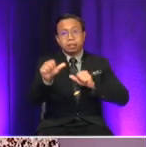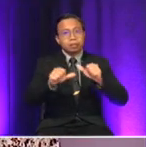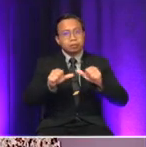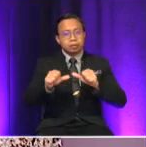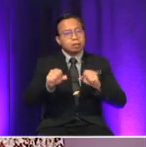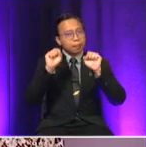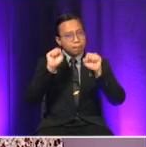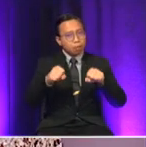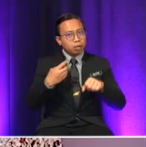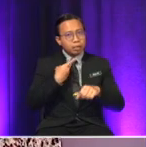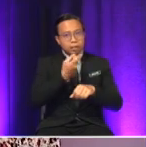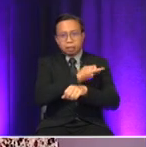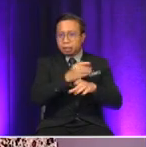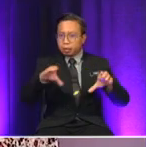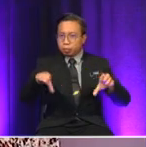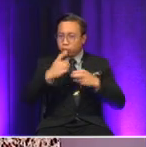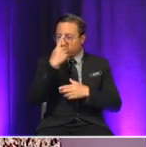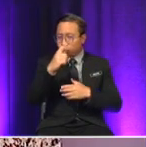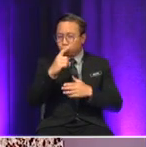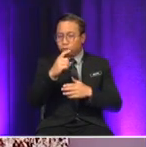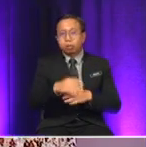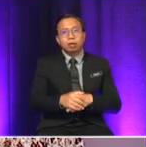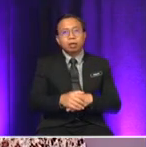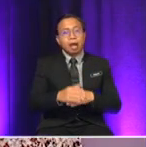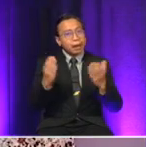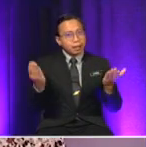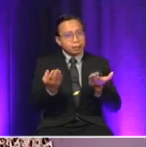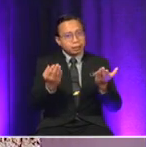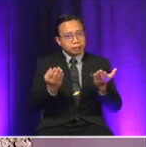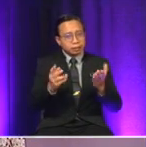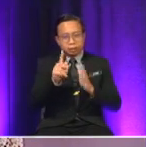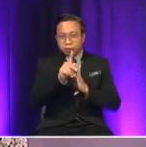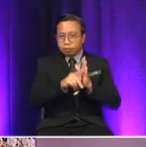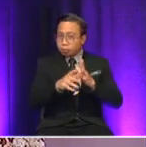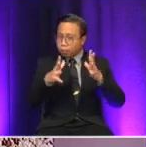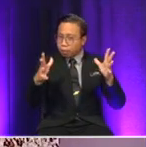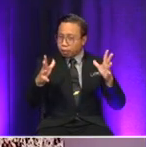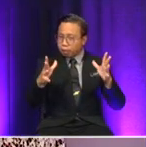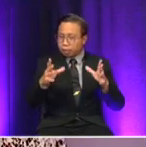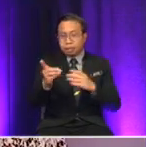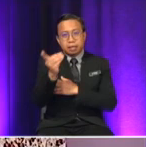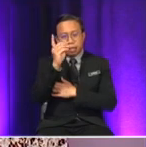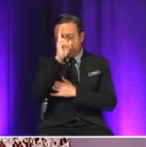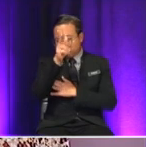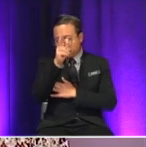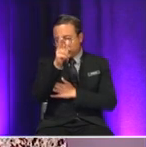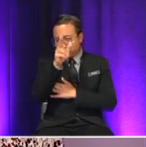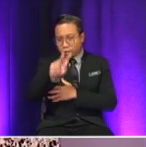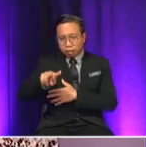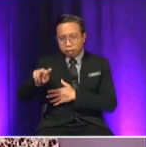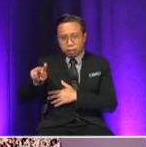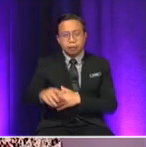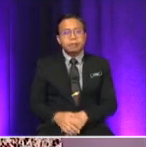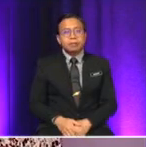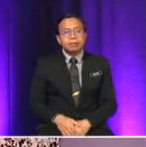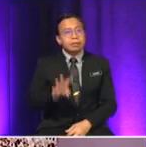yang boleh kita jalankan untuk merangsang perkembangan estetika dan juga daya kreatif kanak-kanak. 4 aktiviti